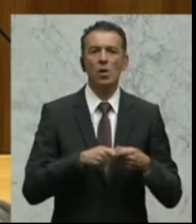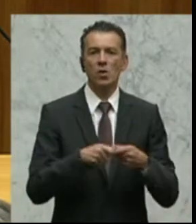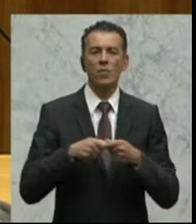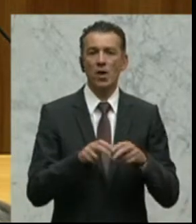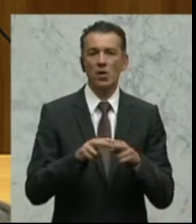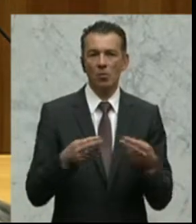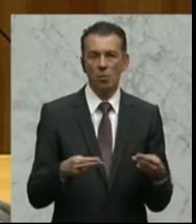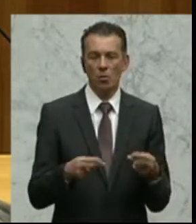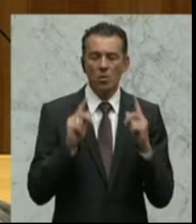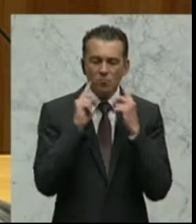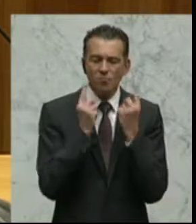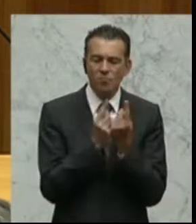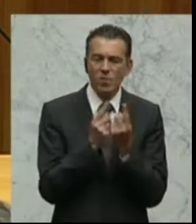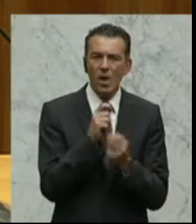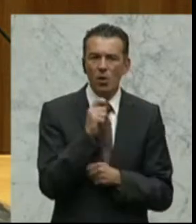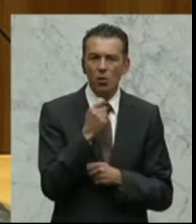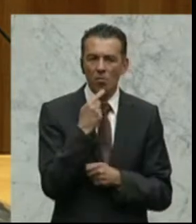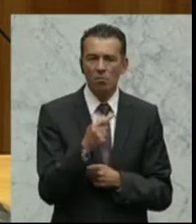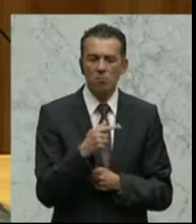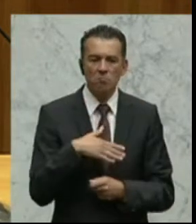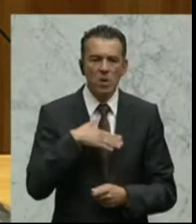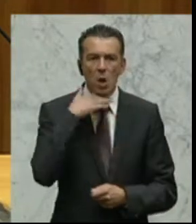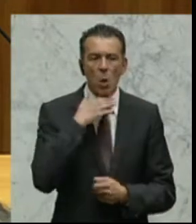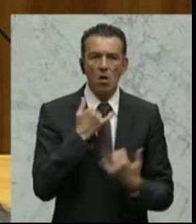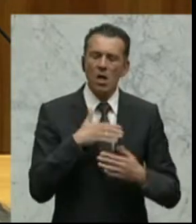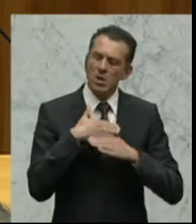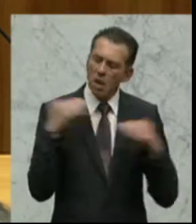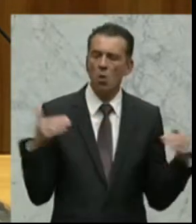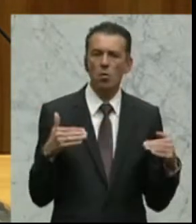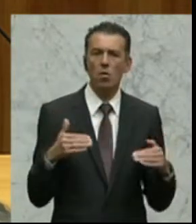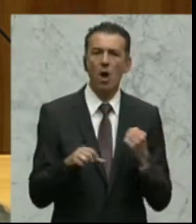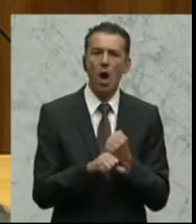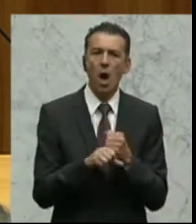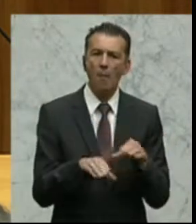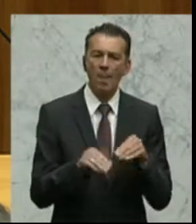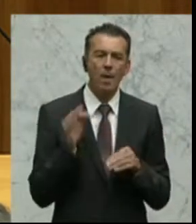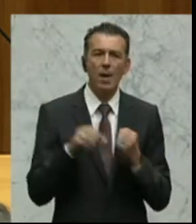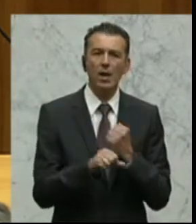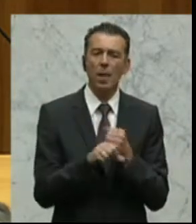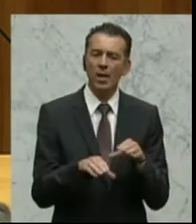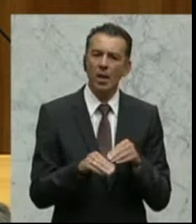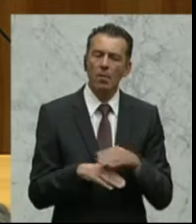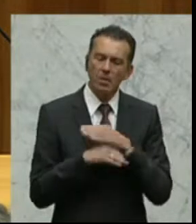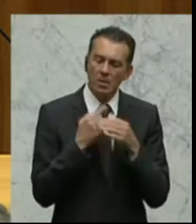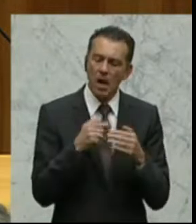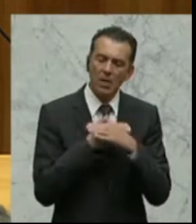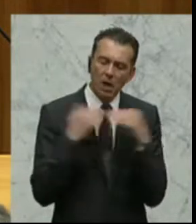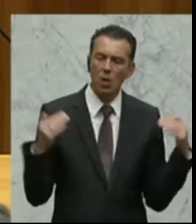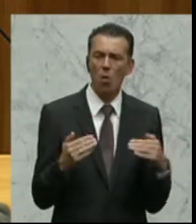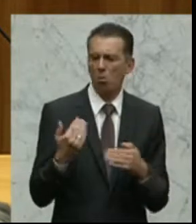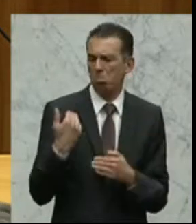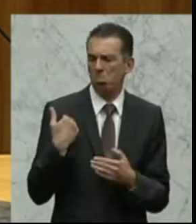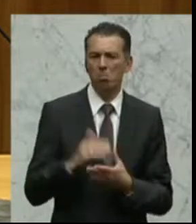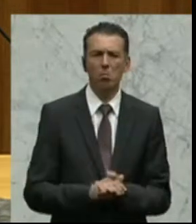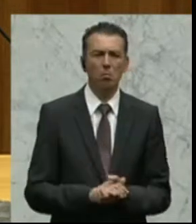Zeitung gesagt hat, jetzt reicht's, und es reicht den Arbeitnehmerinnen und Arbeitnehmern in diesem Land. Das war vor nicht allzu langer Zeit, wo genau